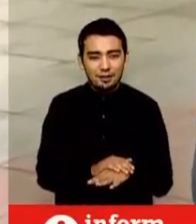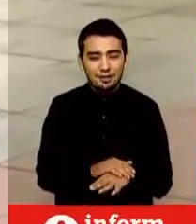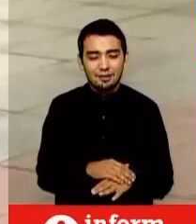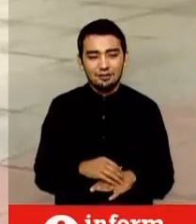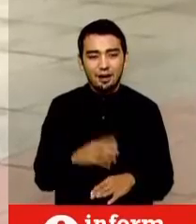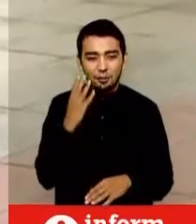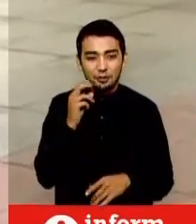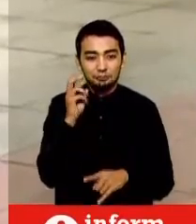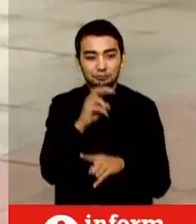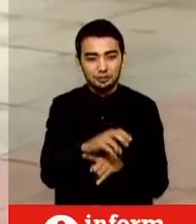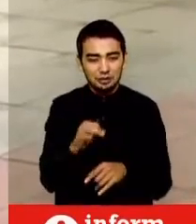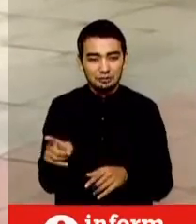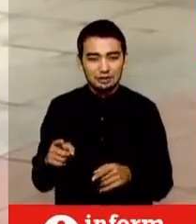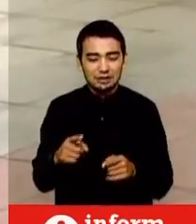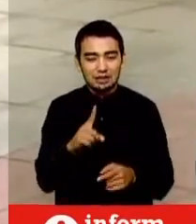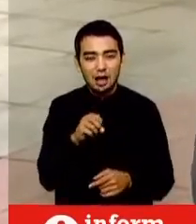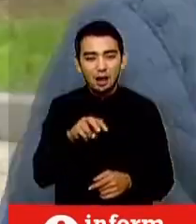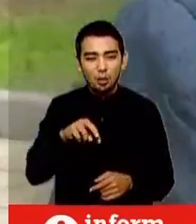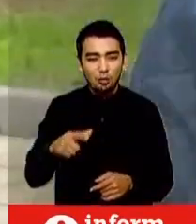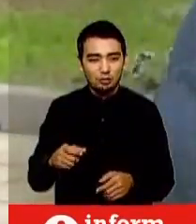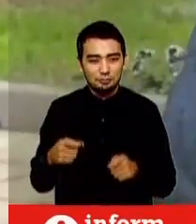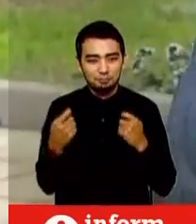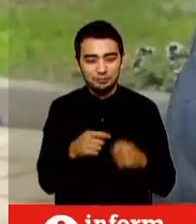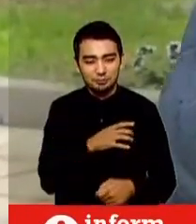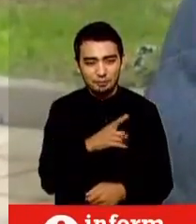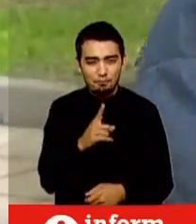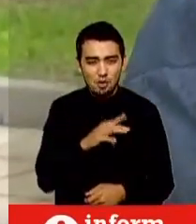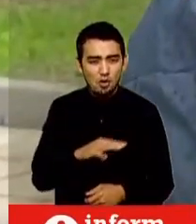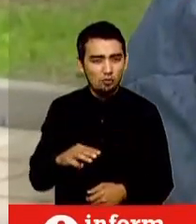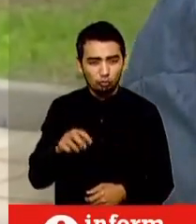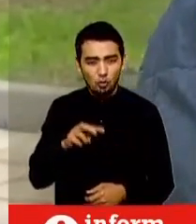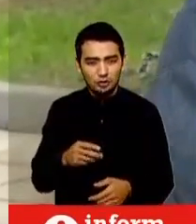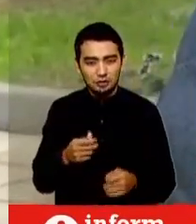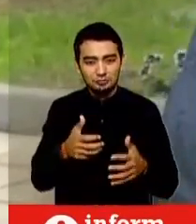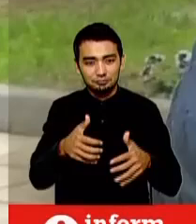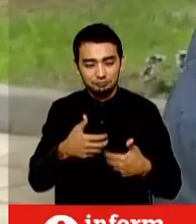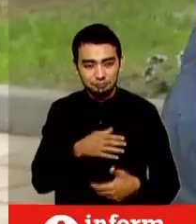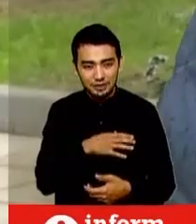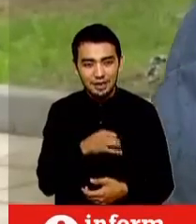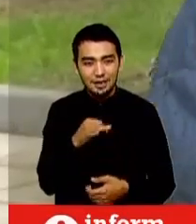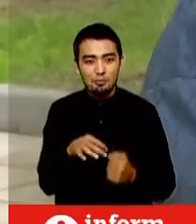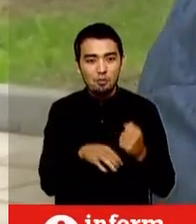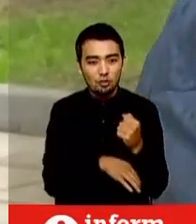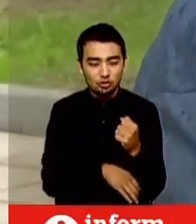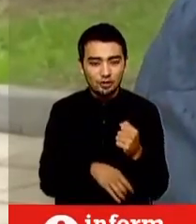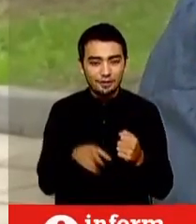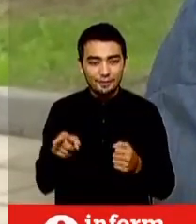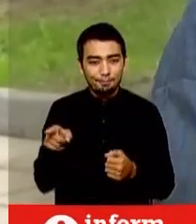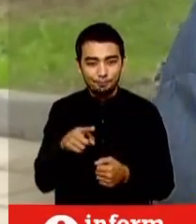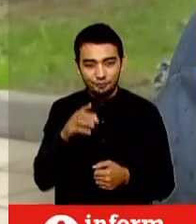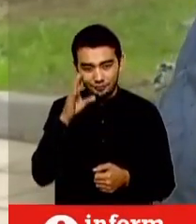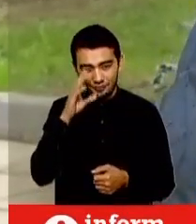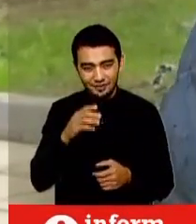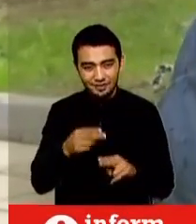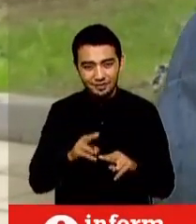барып, сол жерде салып жерген кепілдікке миллиондаған долларлық ақша алған, қаржы алған. Сол жігіттер сонда